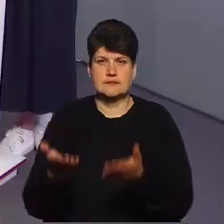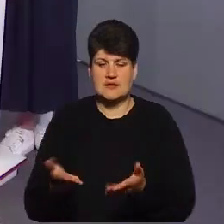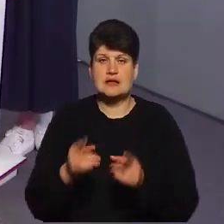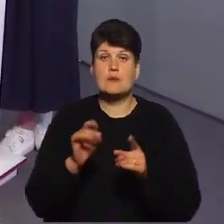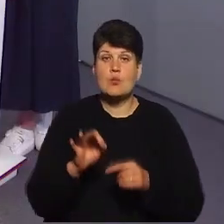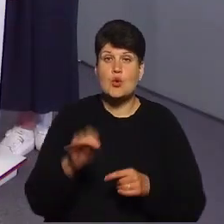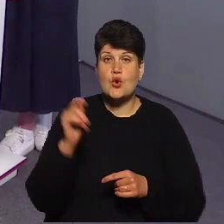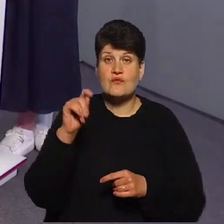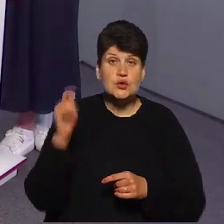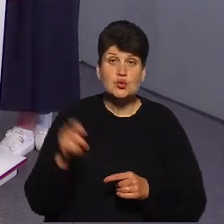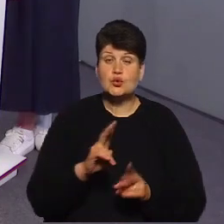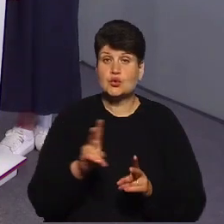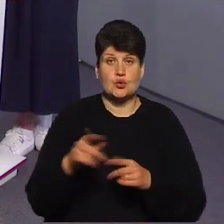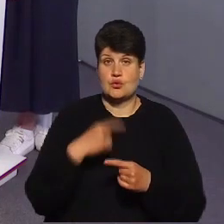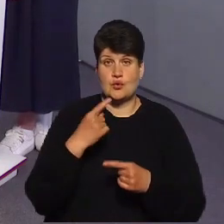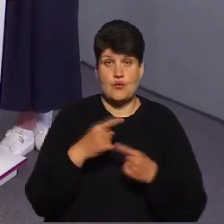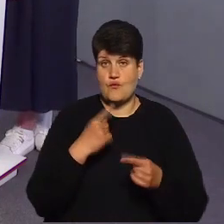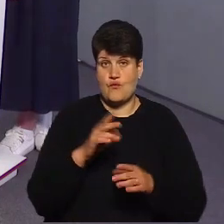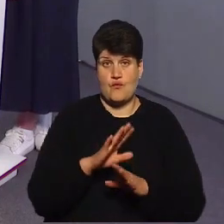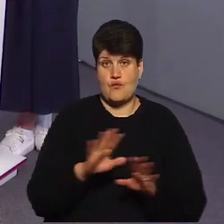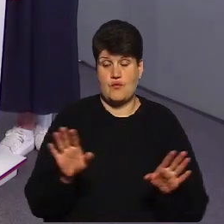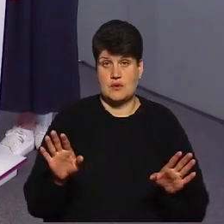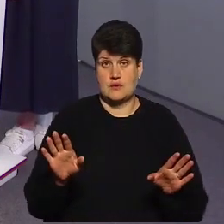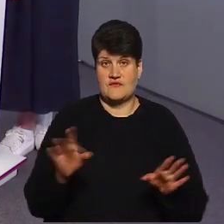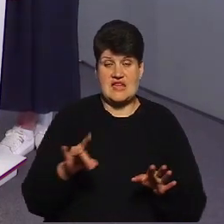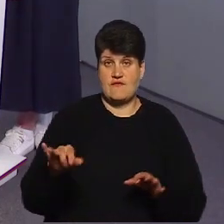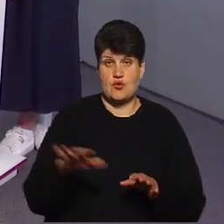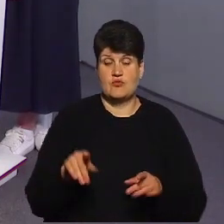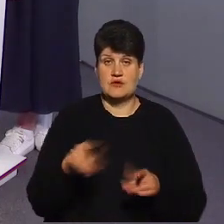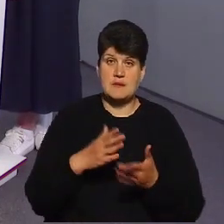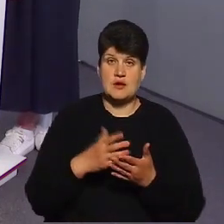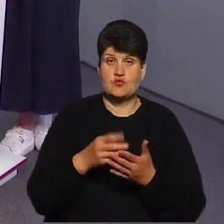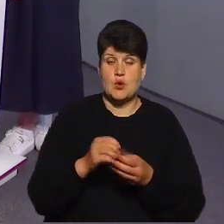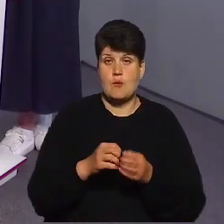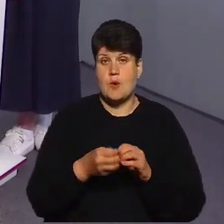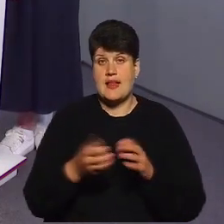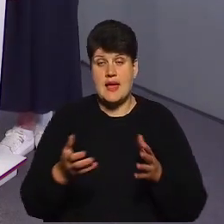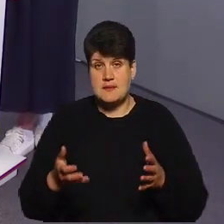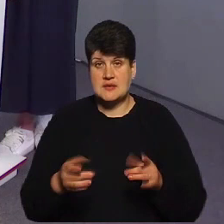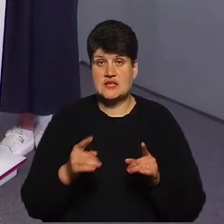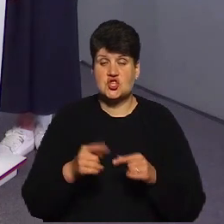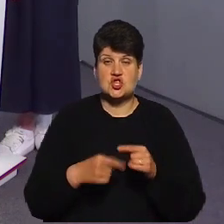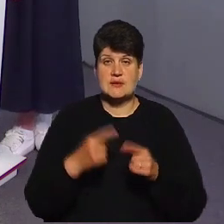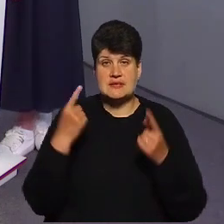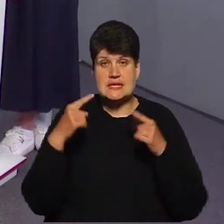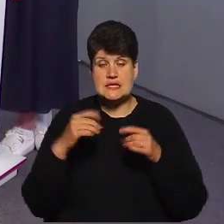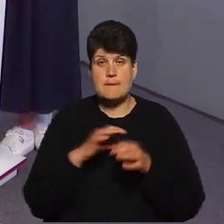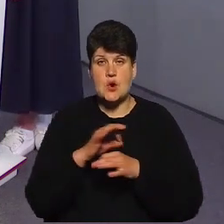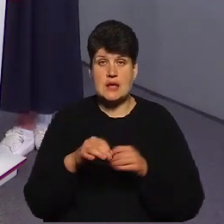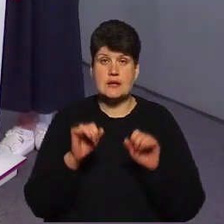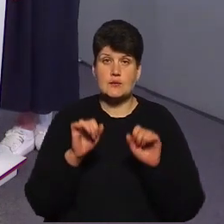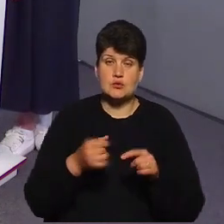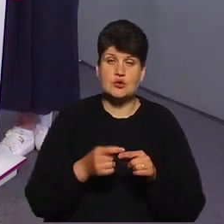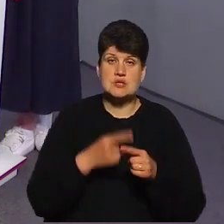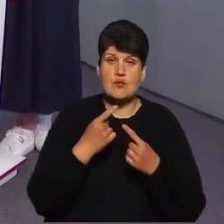говорять про війну в Україні, не говорять в Європі. Вони мають свої проблеми, і якби тільки через мистецькі проекти ми можемо про це говорити голосно,